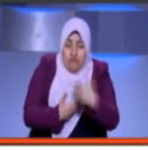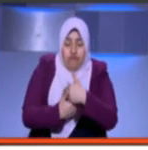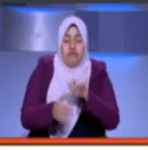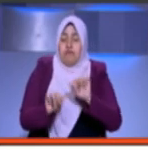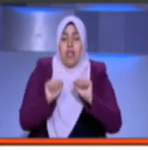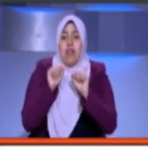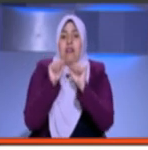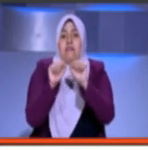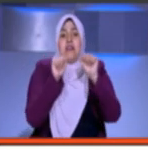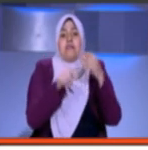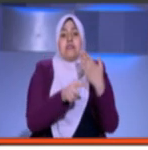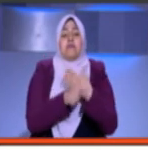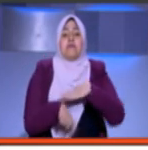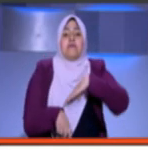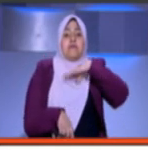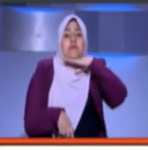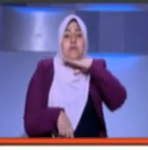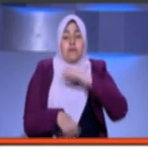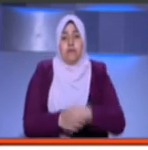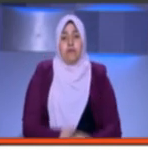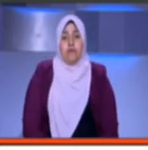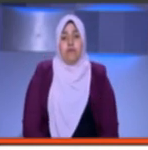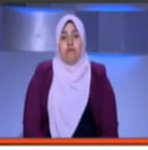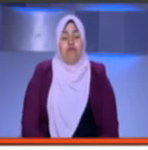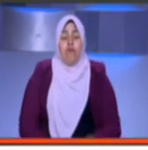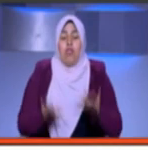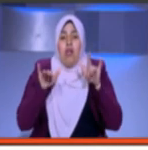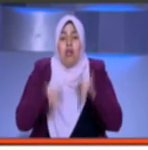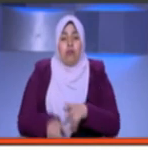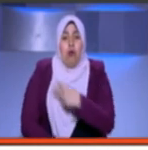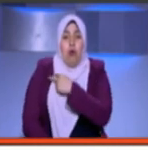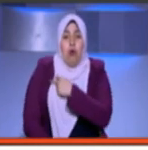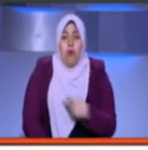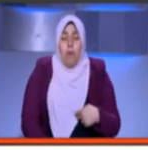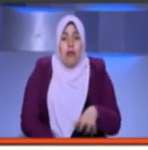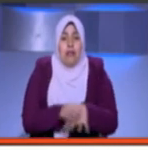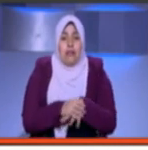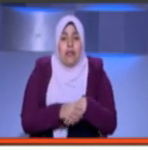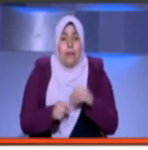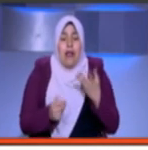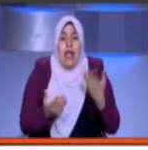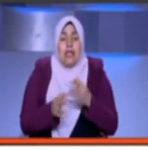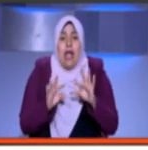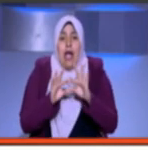جدا، ولم تتمكن الحكومة حتى الآن من وضع أي